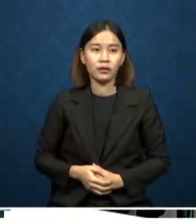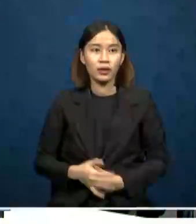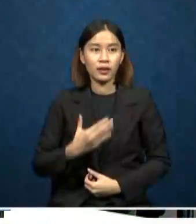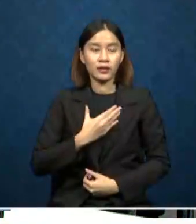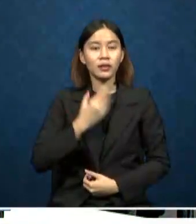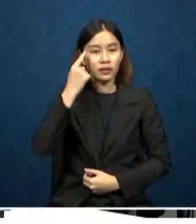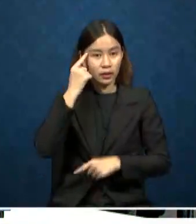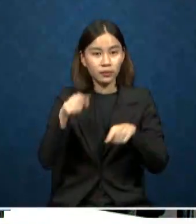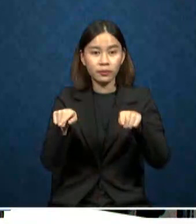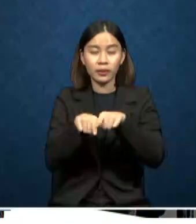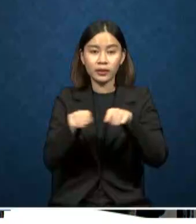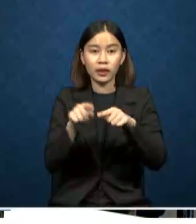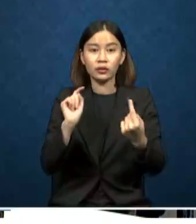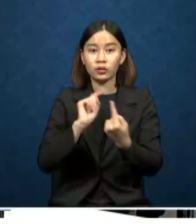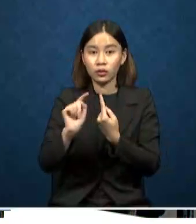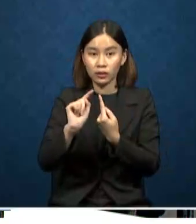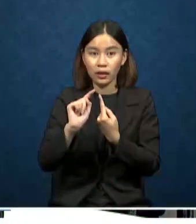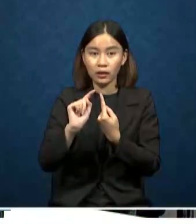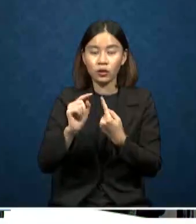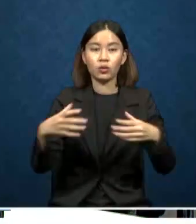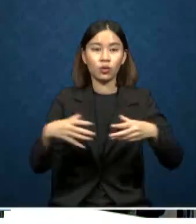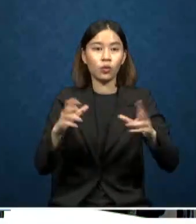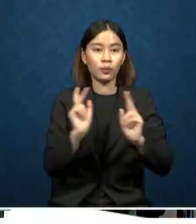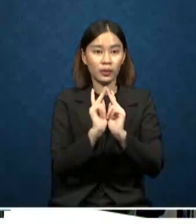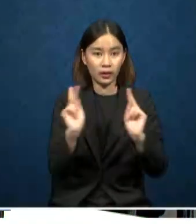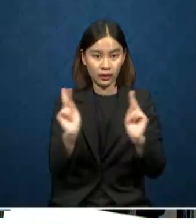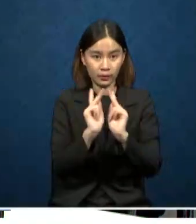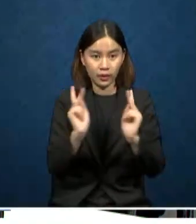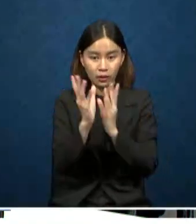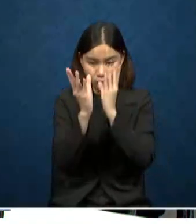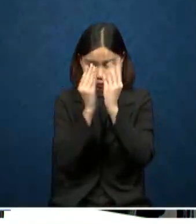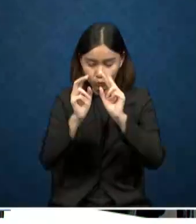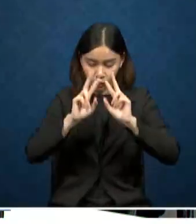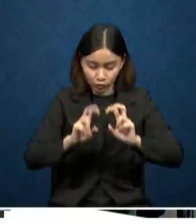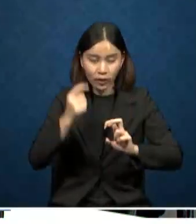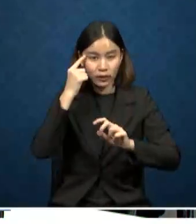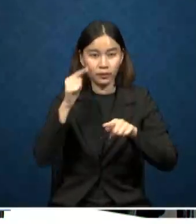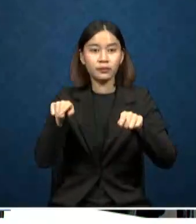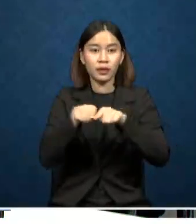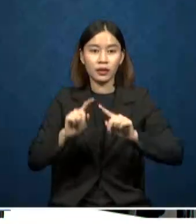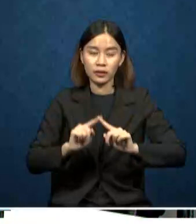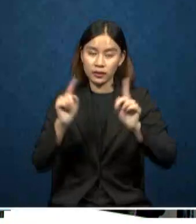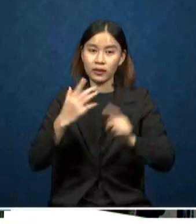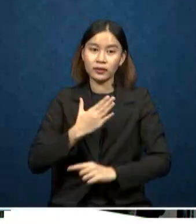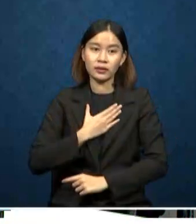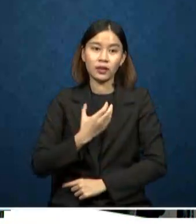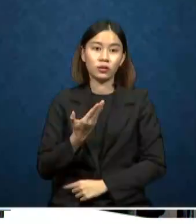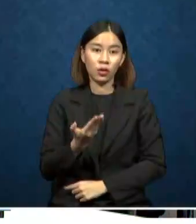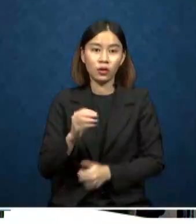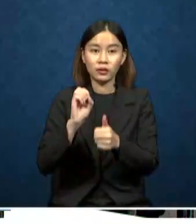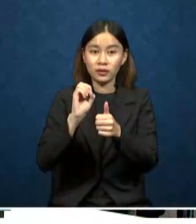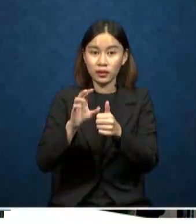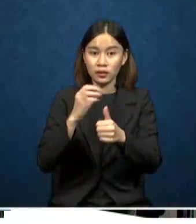ดิฉันก็เห็นด้วยกับที่ทางคณะกรรมาธิการได้ศึกษามาเนี่ยนะคะคะแต่ดิฉันก็จะขอมีข้อ